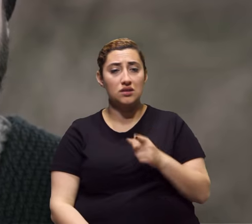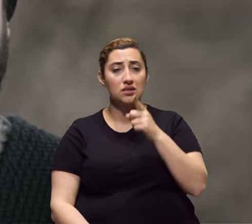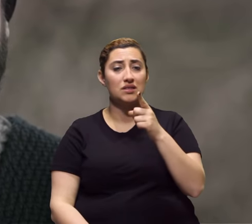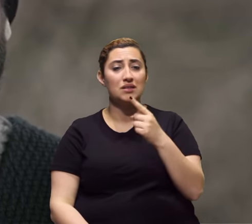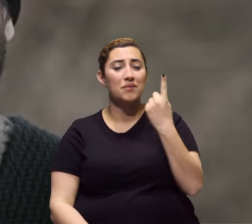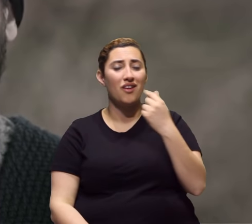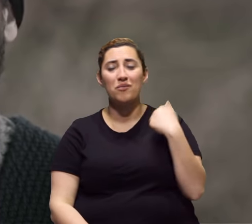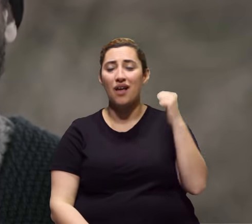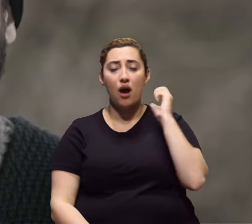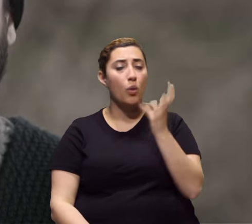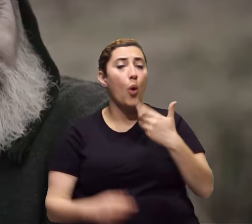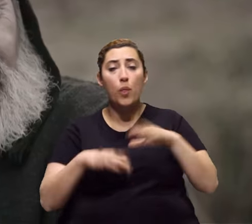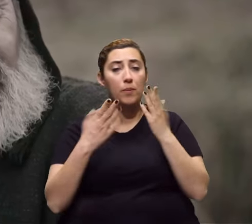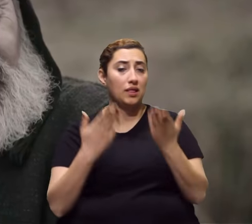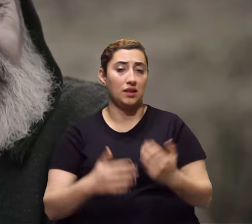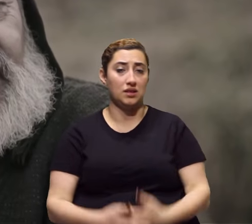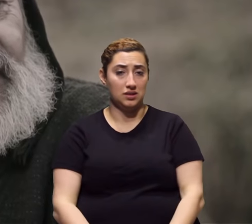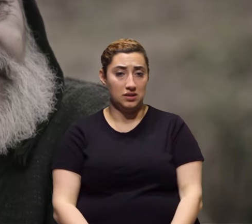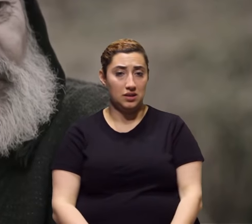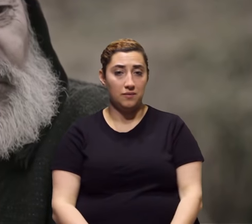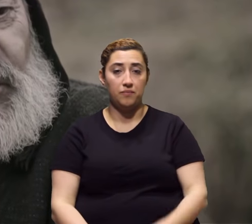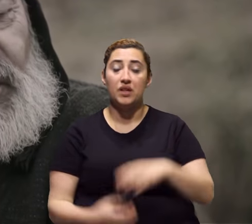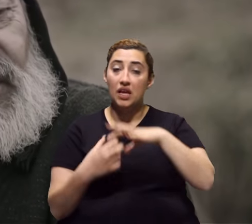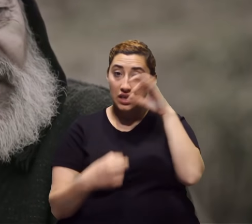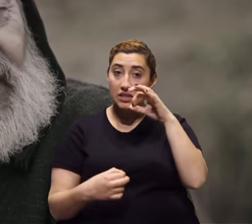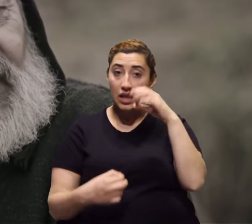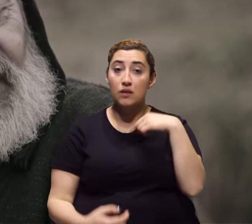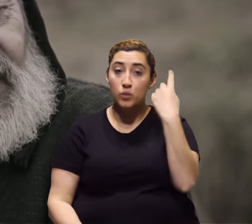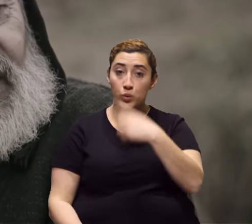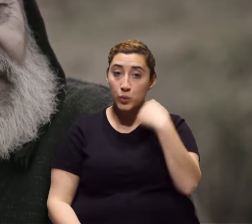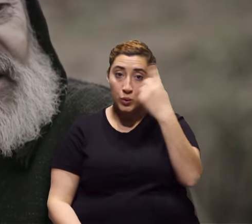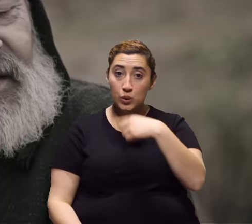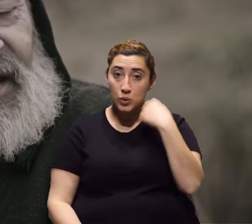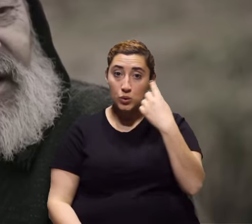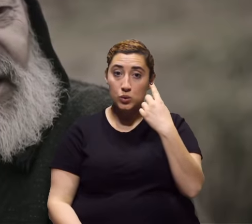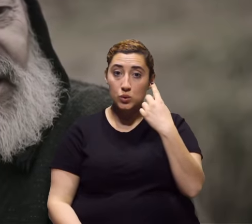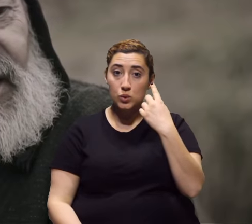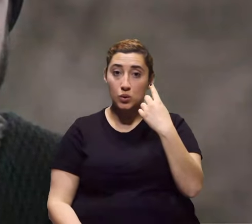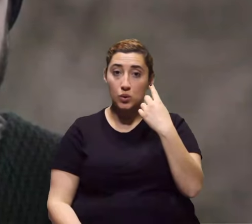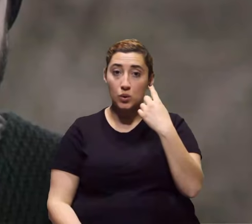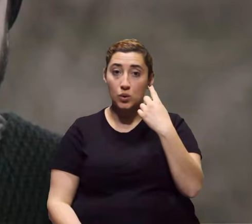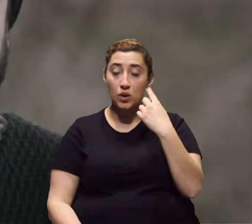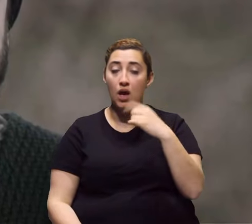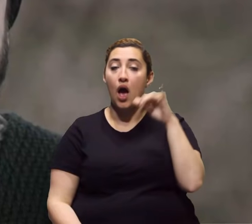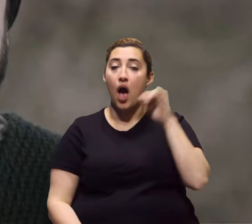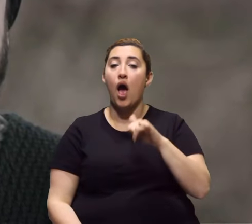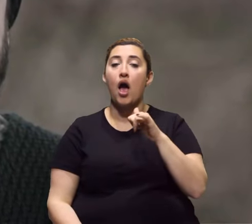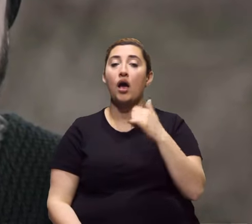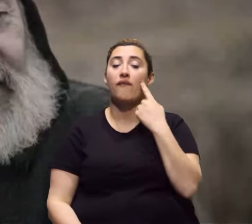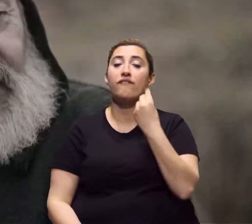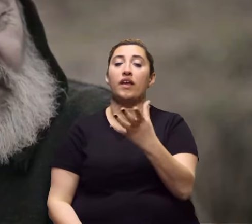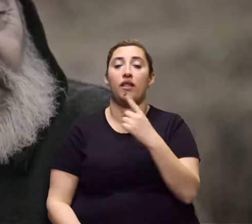Siz bir kere yüz çevirmezsiniz bizden. İnsanın yüzü Hakk'ın nazargahı.